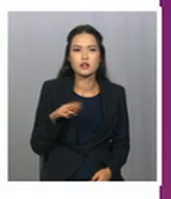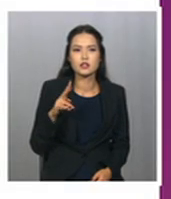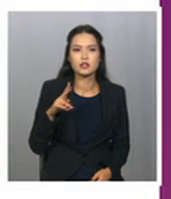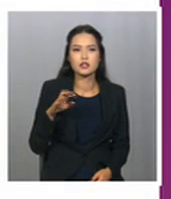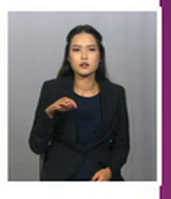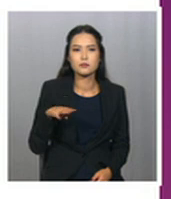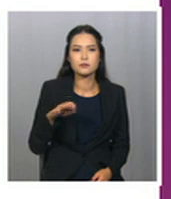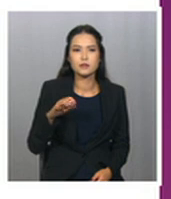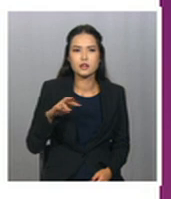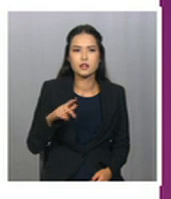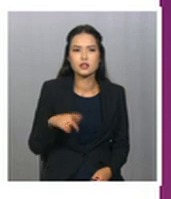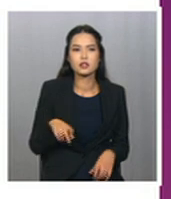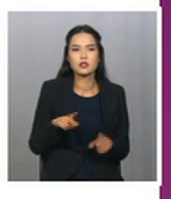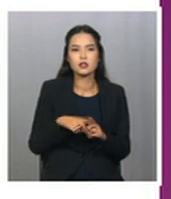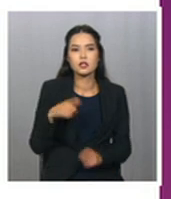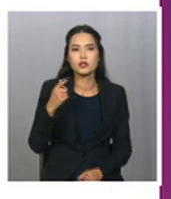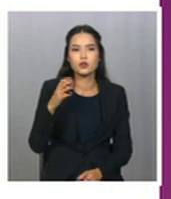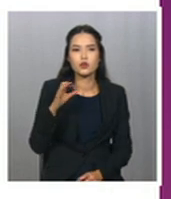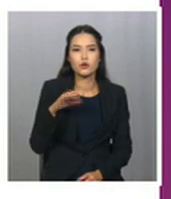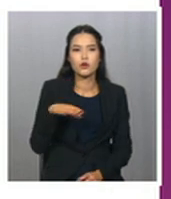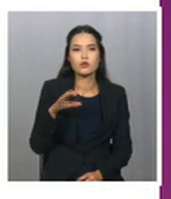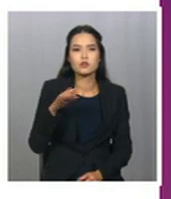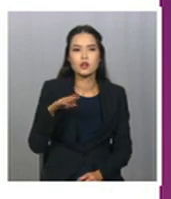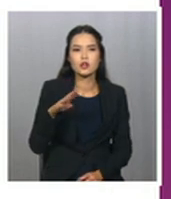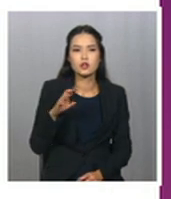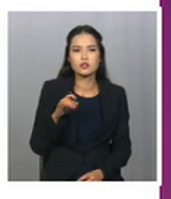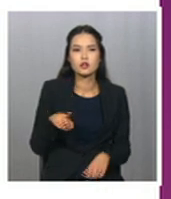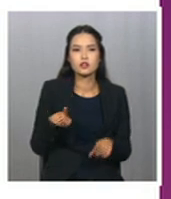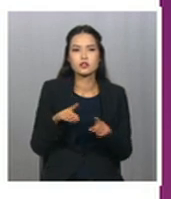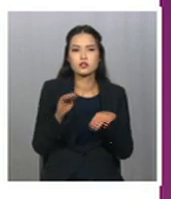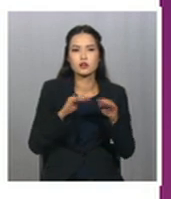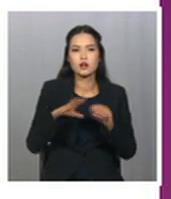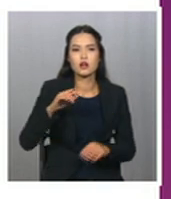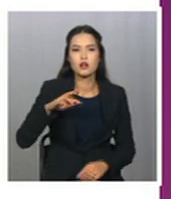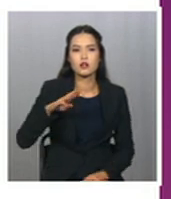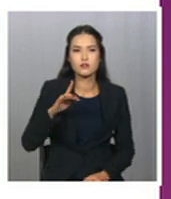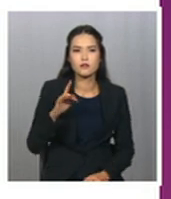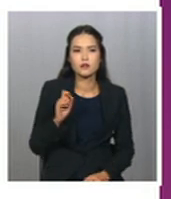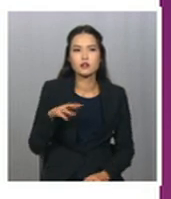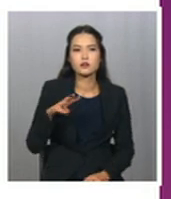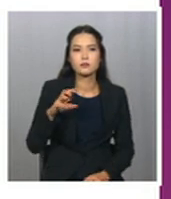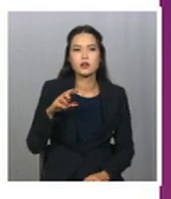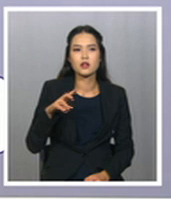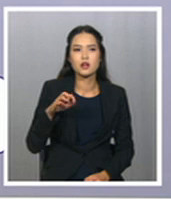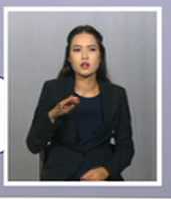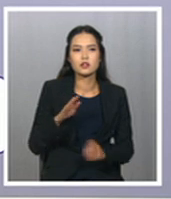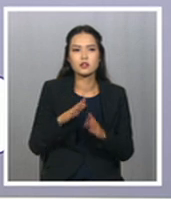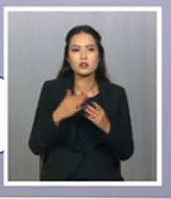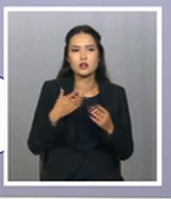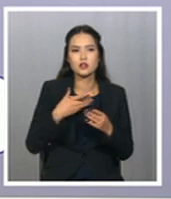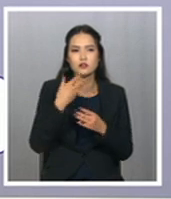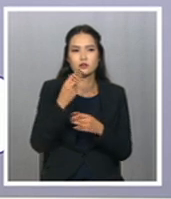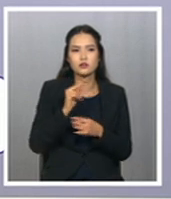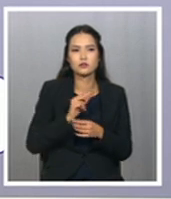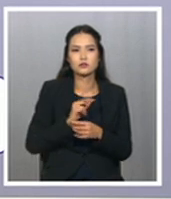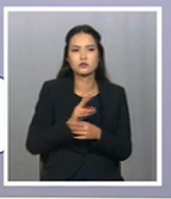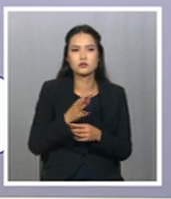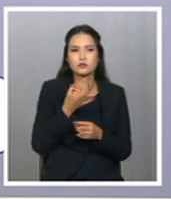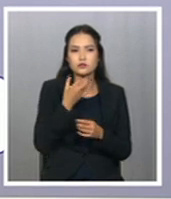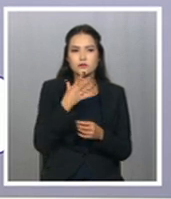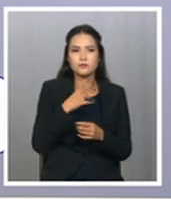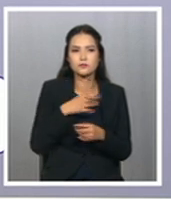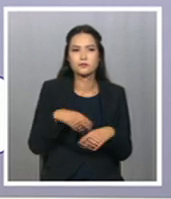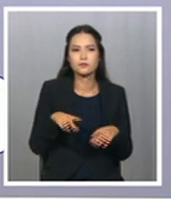Киплинг және геосаясат негізін салушы Альфред Мехеннің кітаптарын оқуды ұнатты. Осы Еуропада кеңінен